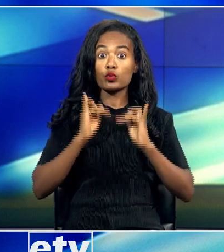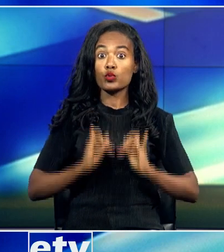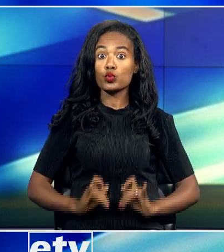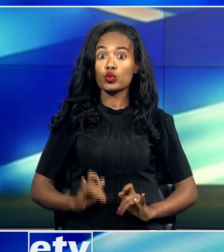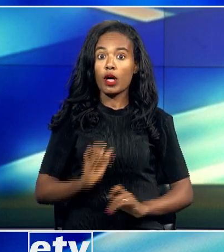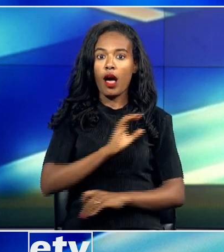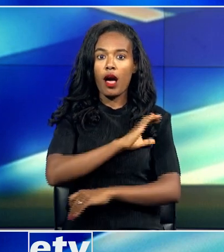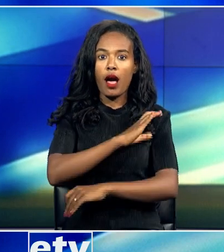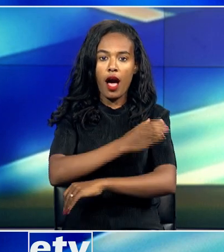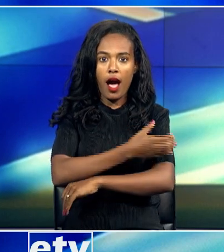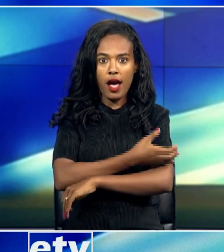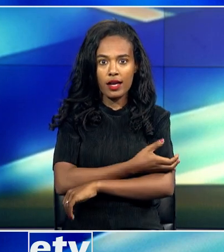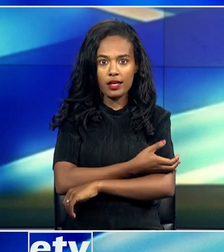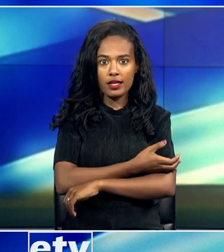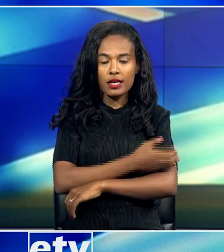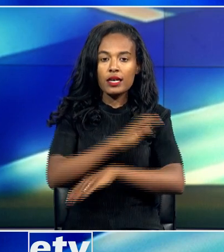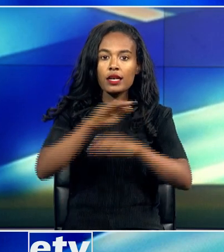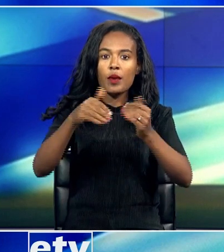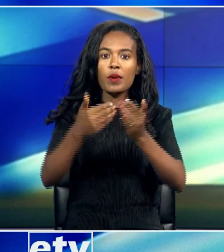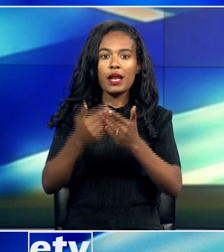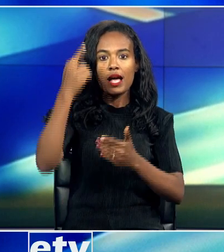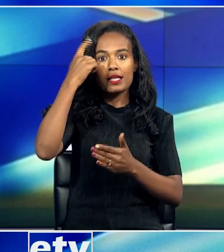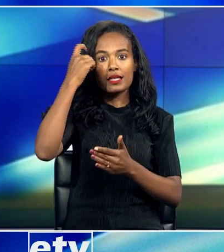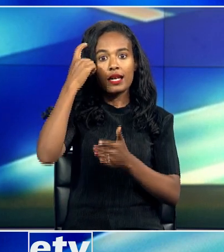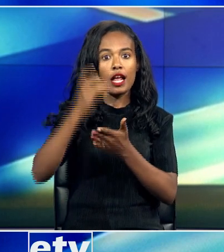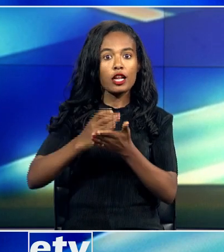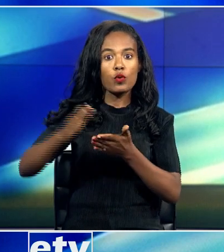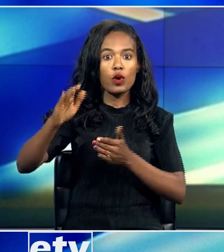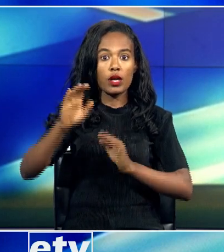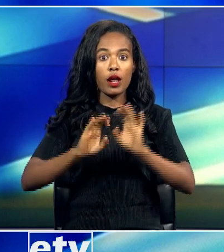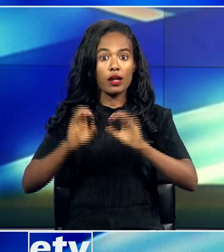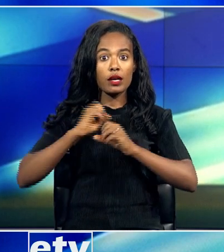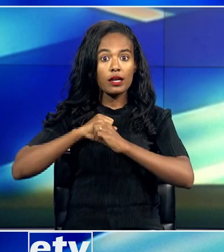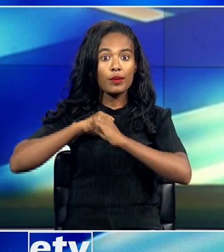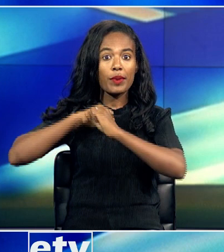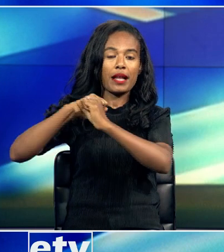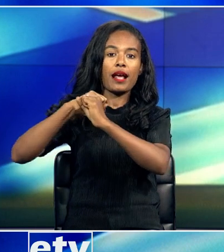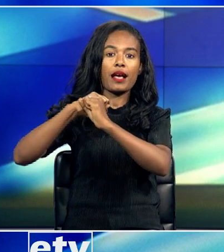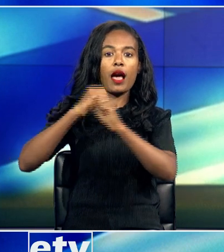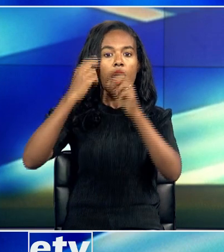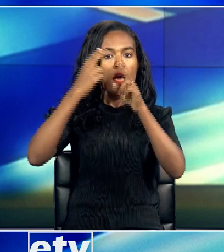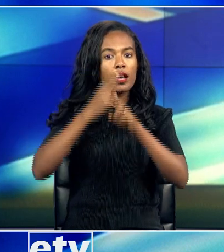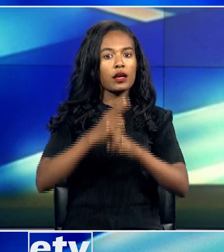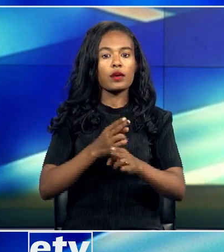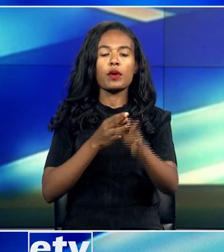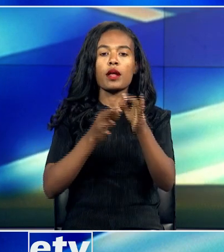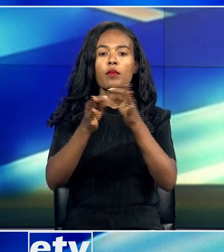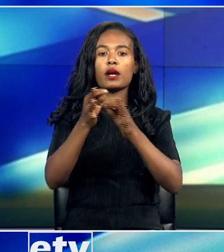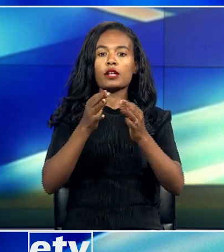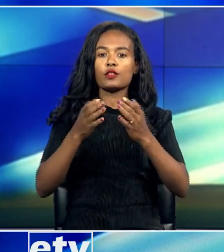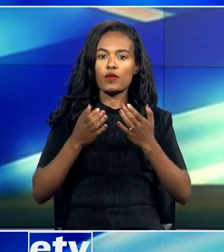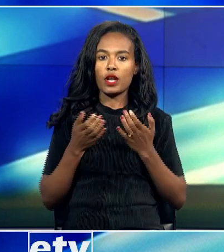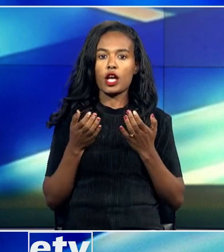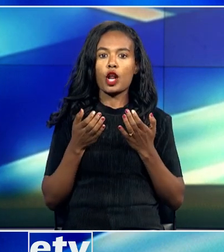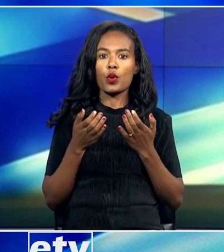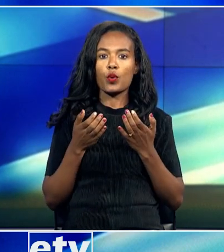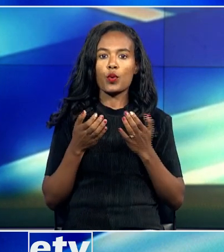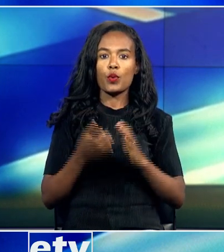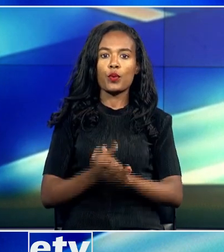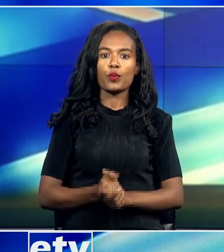ኃይል ከመላ ትግራይ እንዲወገድ ላደረገልን መከላከያ ክብሬን መግለጽ ፈልጋለሁ።